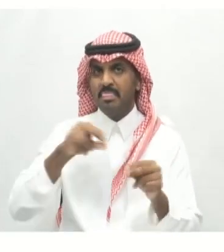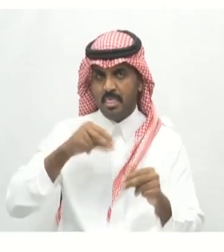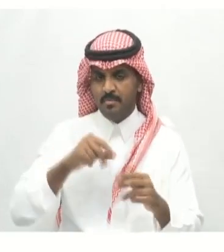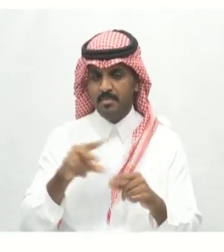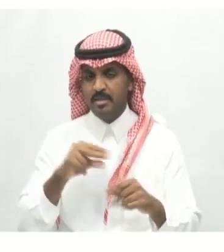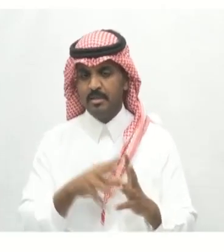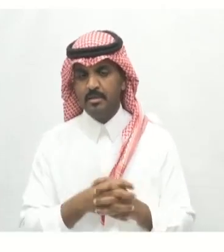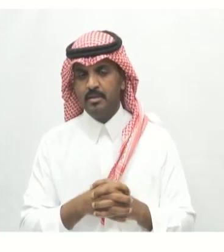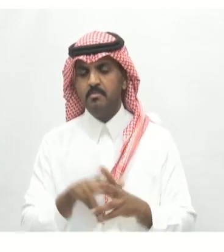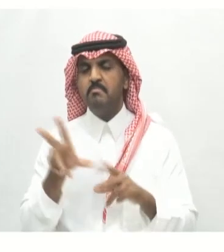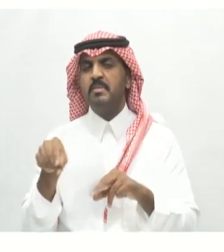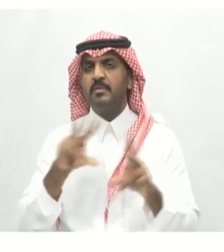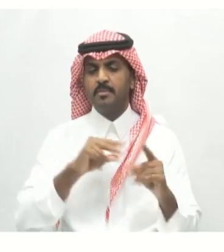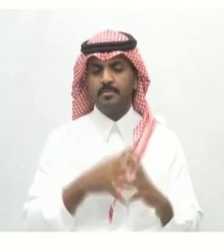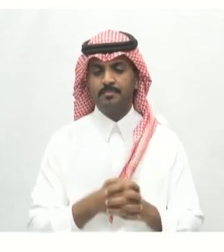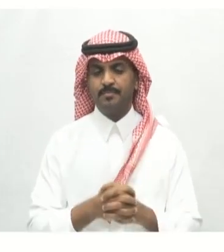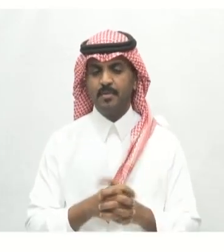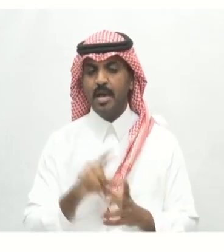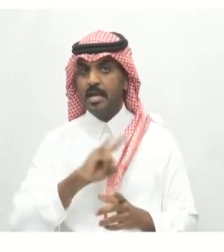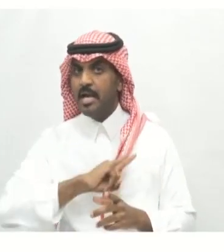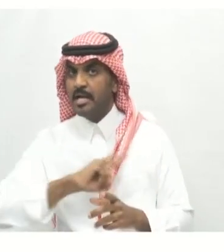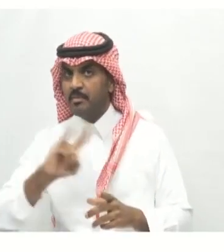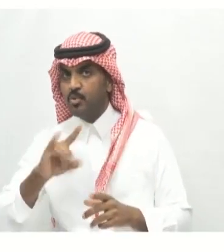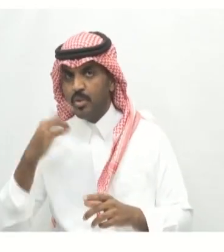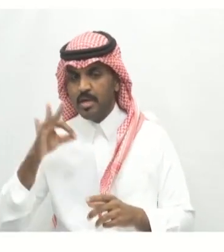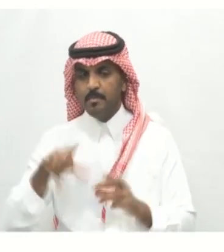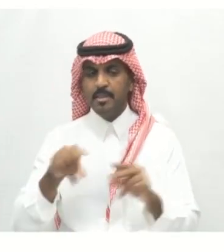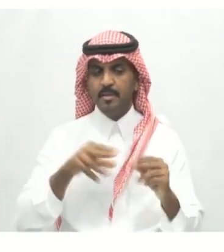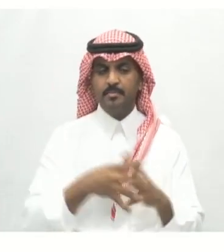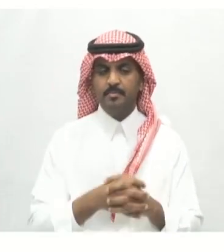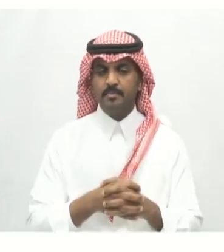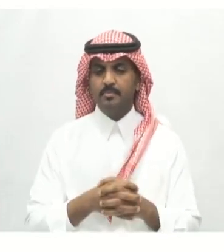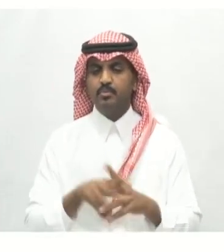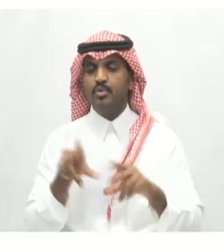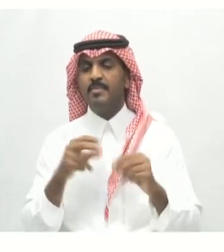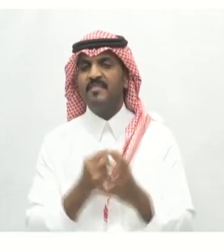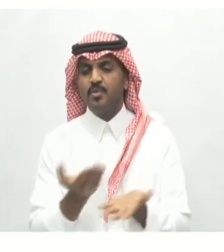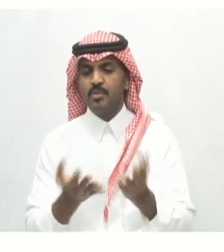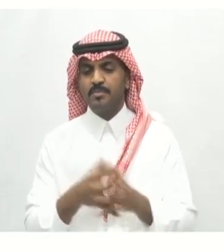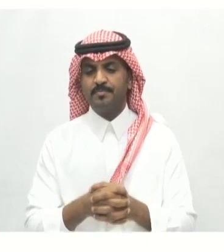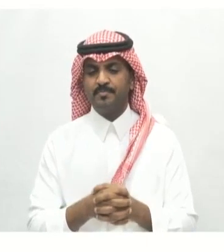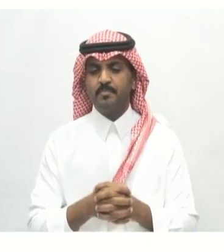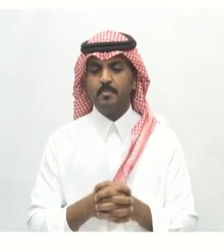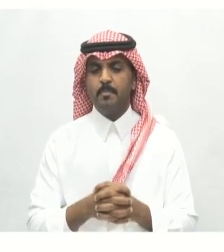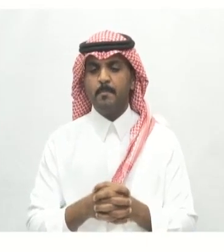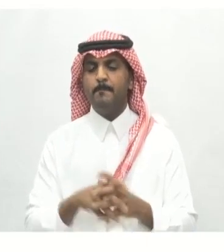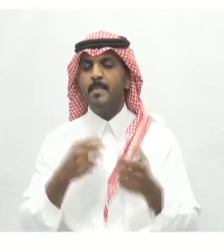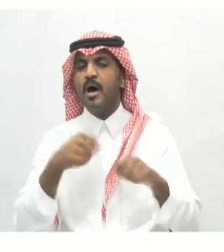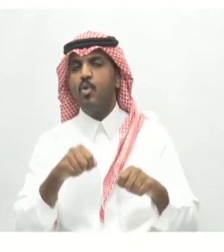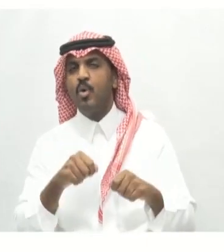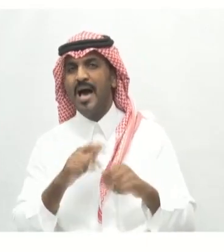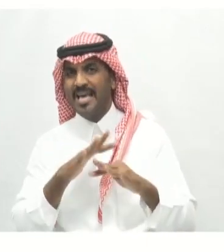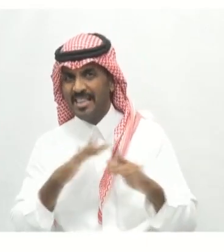الا مثلا بمثل اي لا تبيع الذهب بالذهب الا متماثلا في الوزن فمن باعه